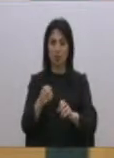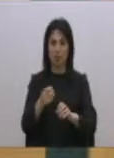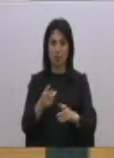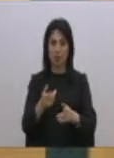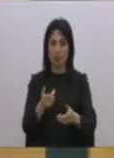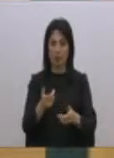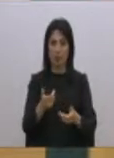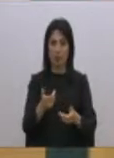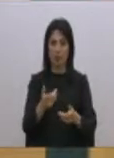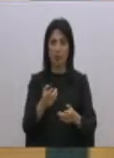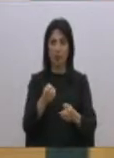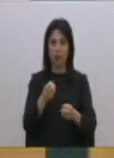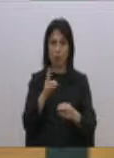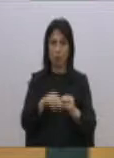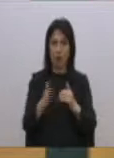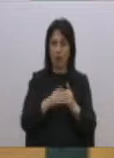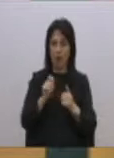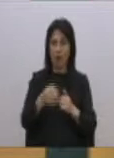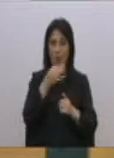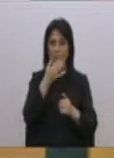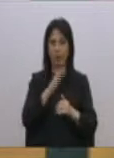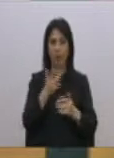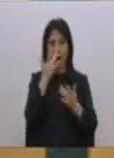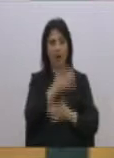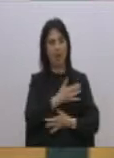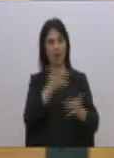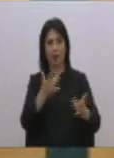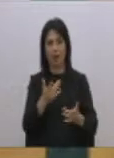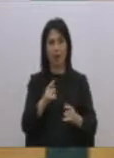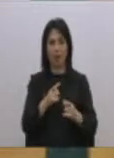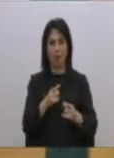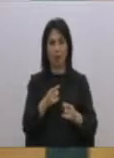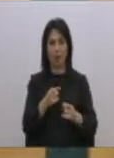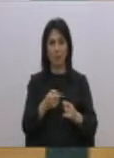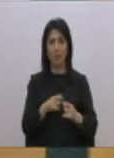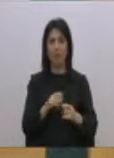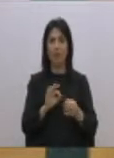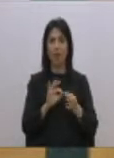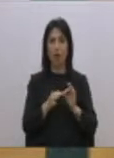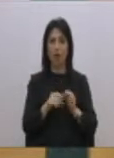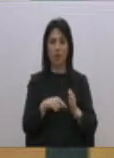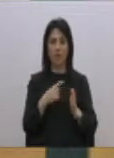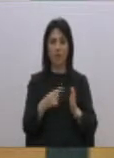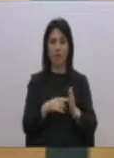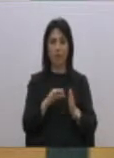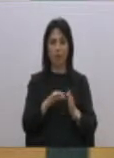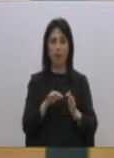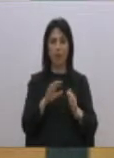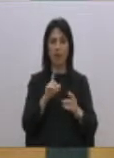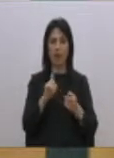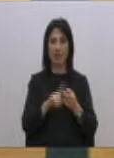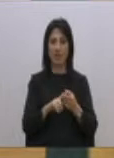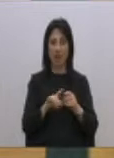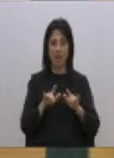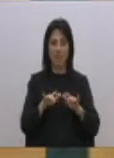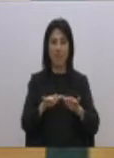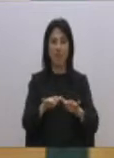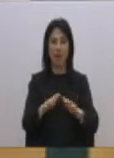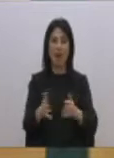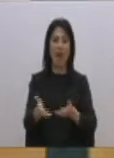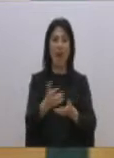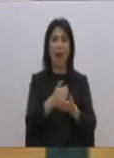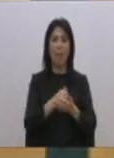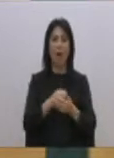გავიკეთე. მესმის. აი ზუსტად მაგას გეუბნებით. კონკრეტულ საკითხთან დაკავშირებით ჩხრეკა ამოღება